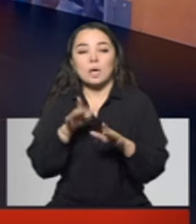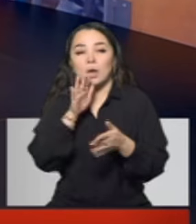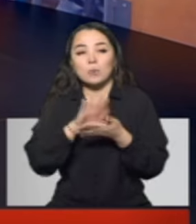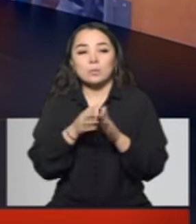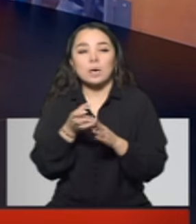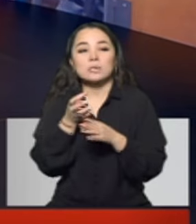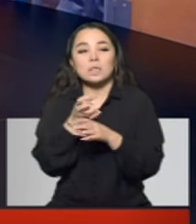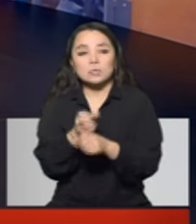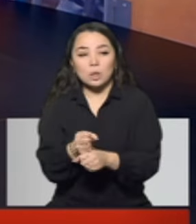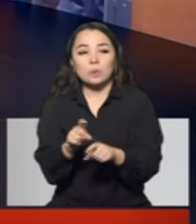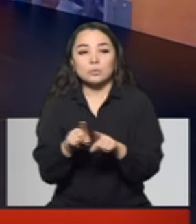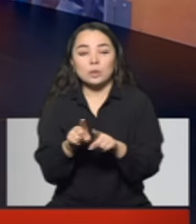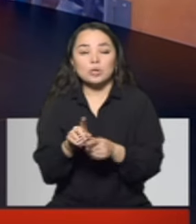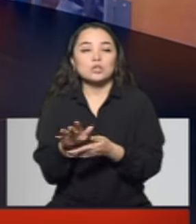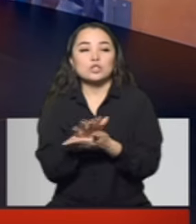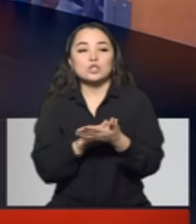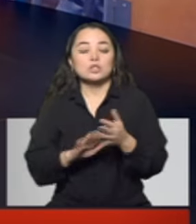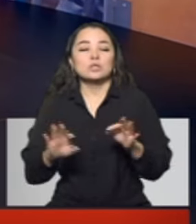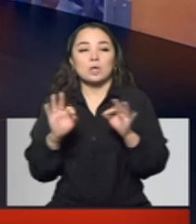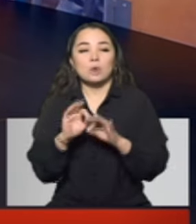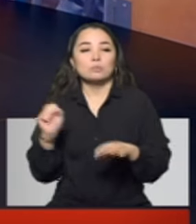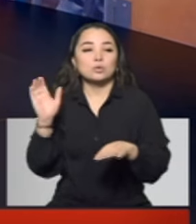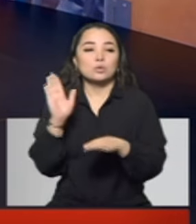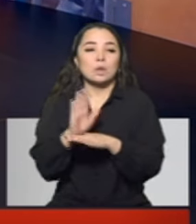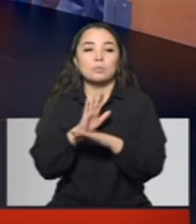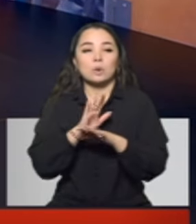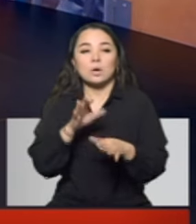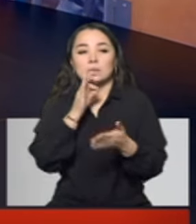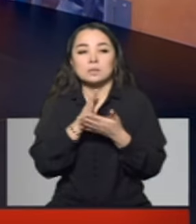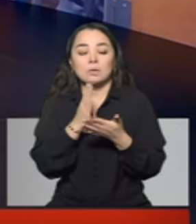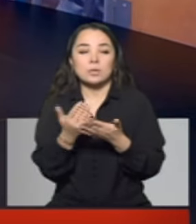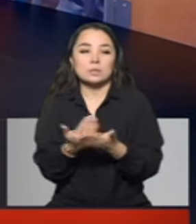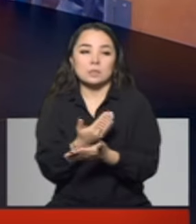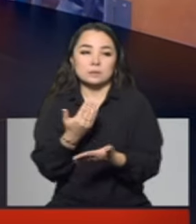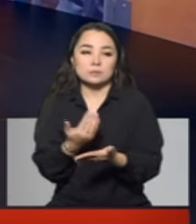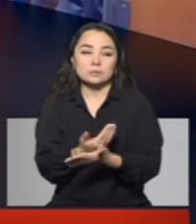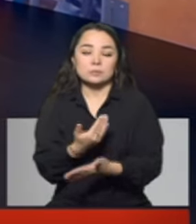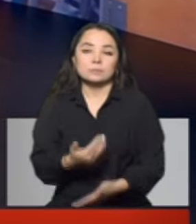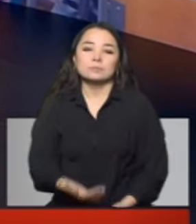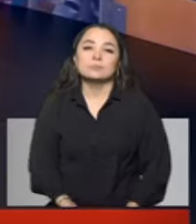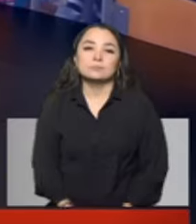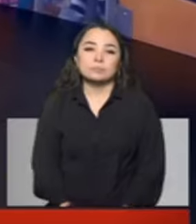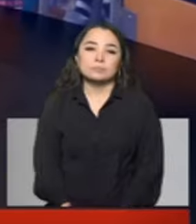уақыты қысқарту туралы ешқандай бұйрық болмағанын хабарлады.